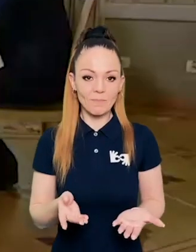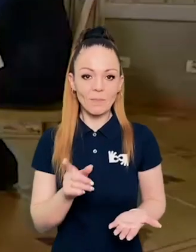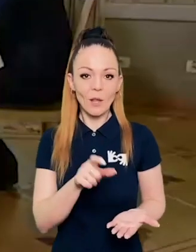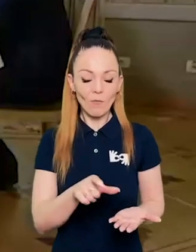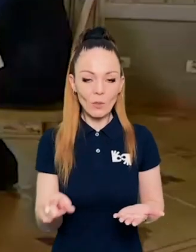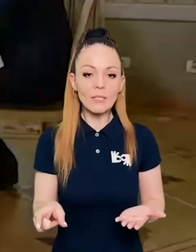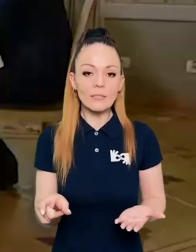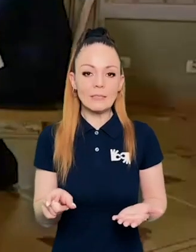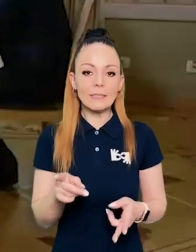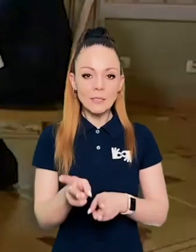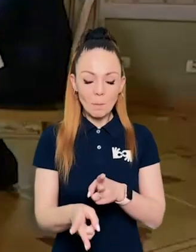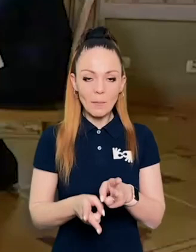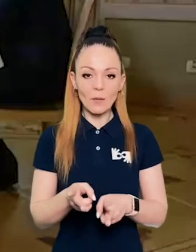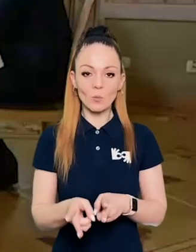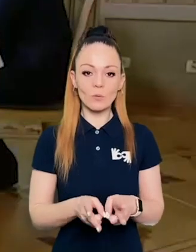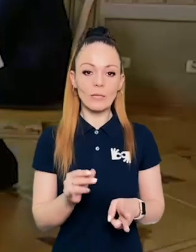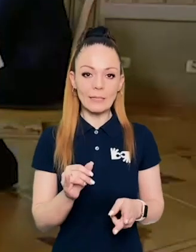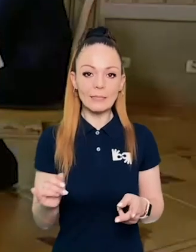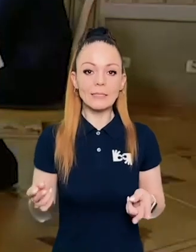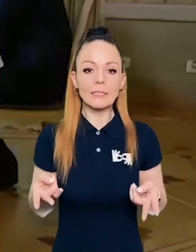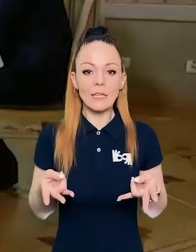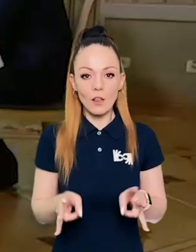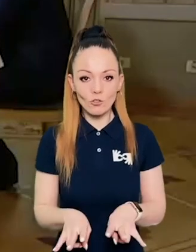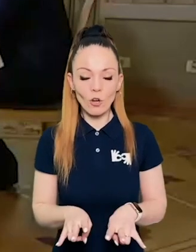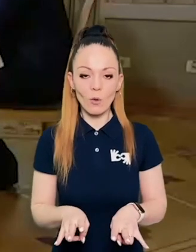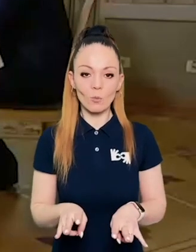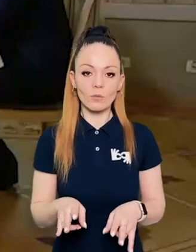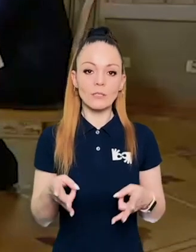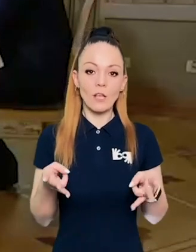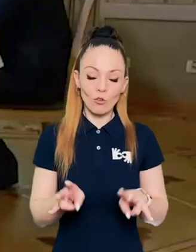змінює людей. І вони змінюються і